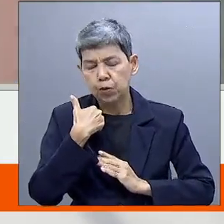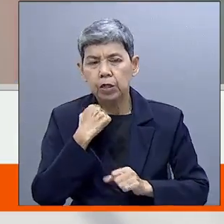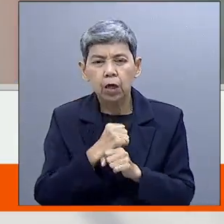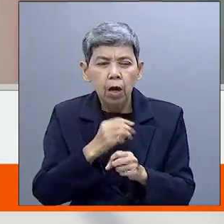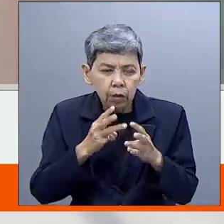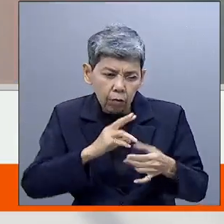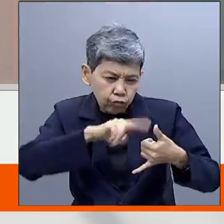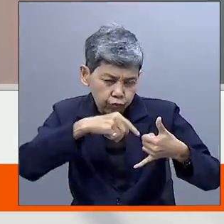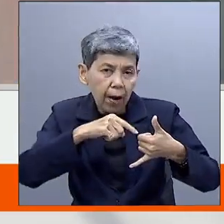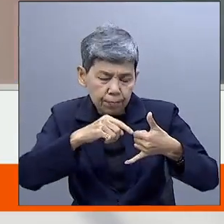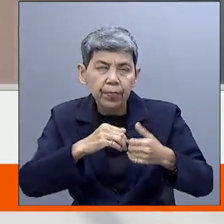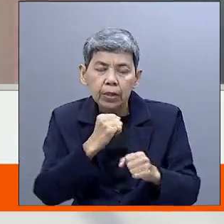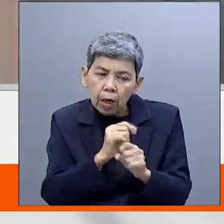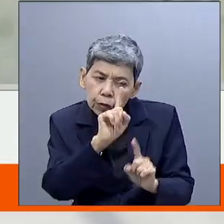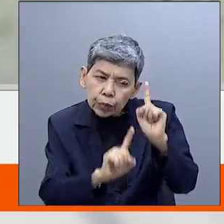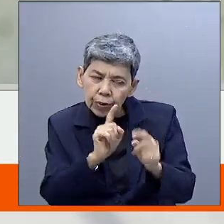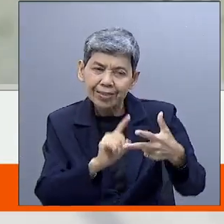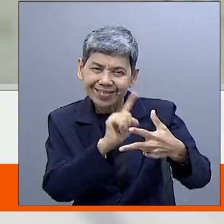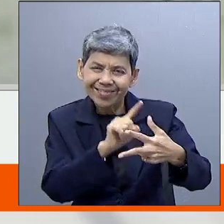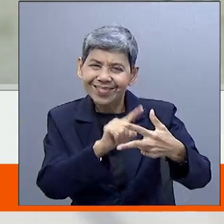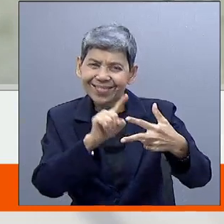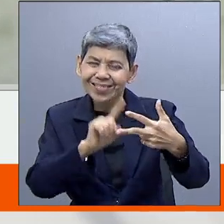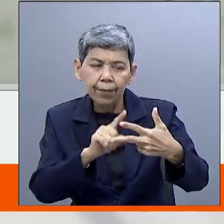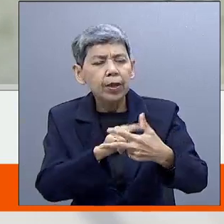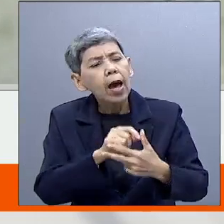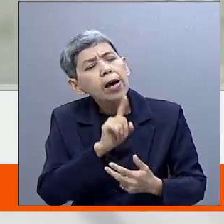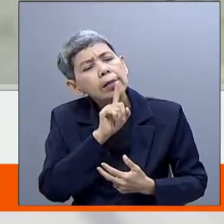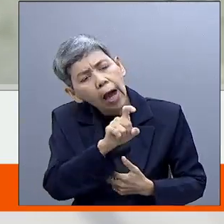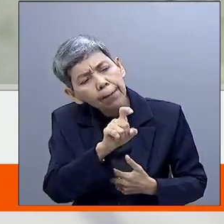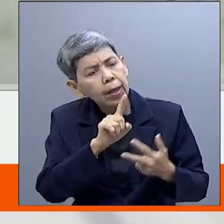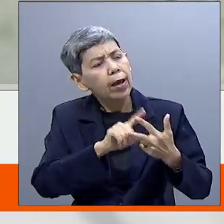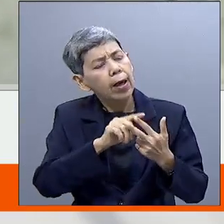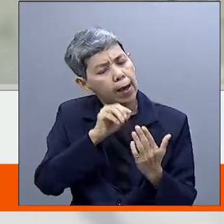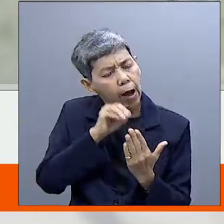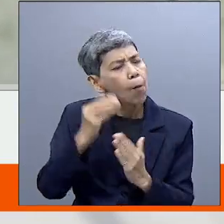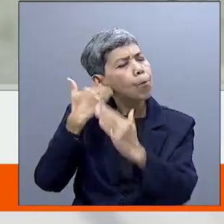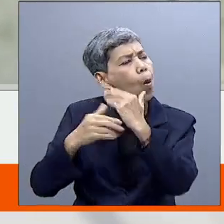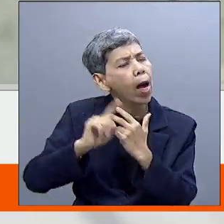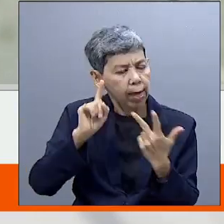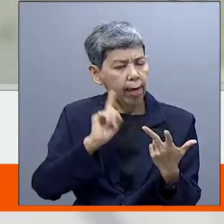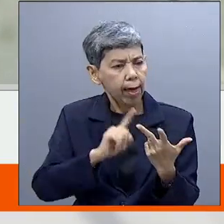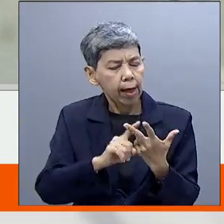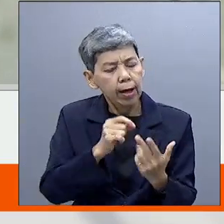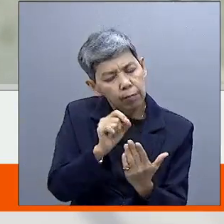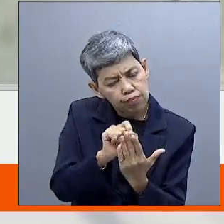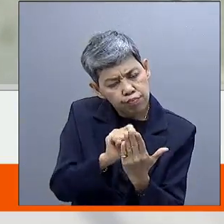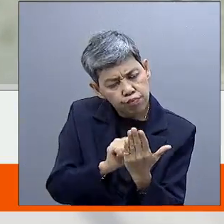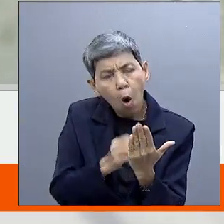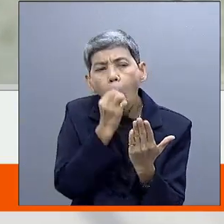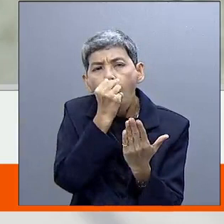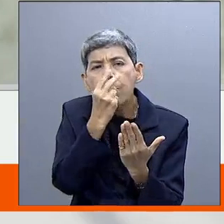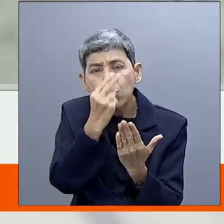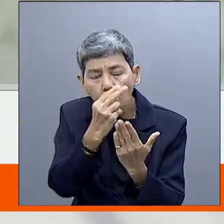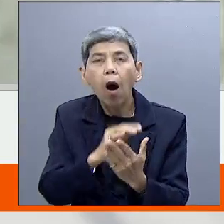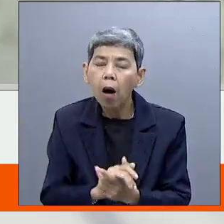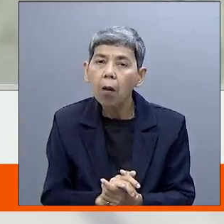จิตเวชเขาก็จะประเมิน3อย่างนะครับจากการประวัติจากการสัมภาษณ์และทำแบบทดสอบก็จะได้ข้อยุติครับไม่ยาก ค่ะคุณหม